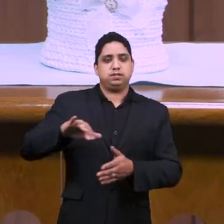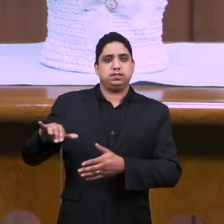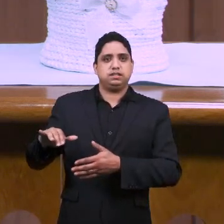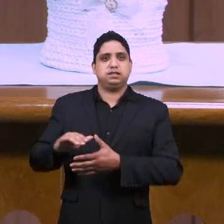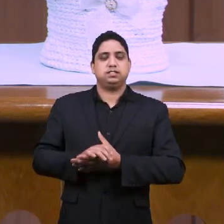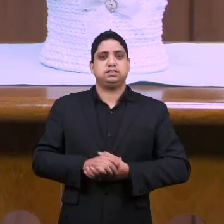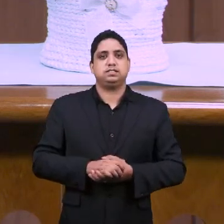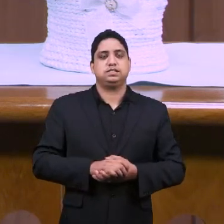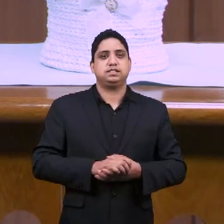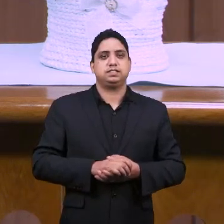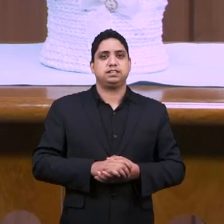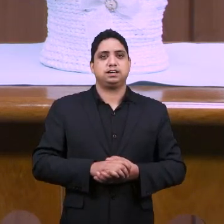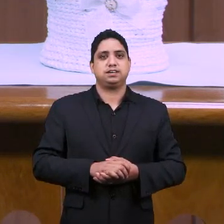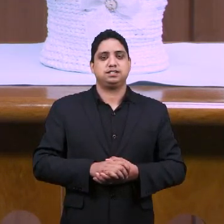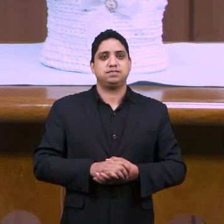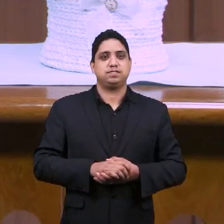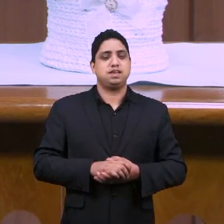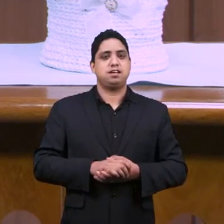Mes frères,